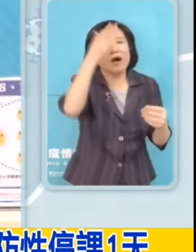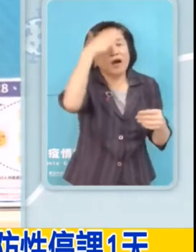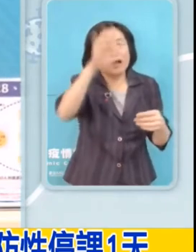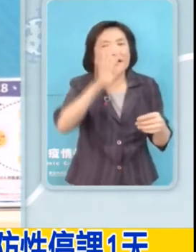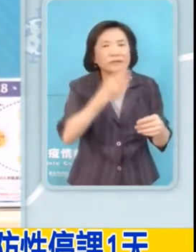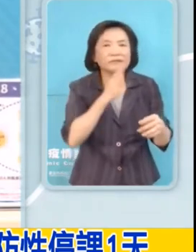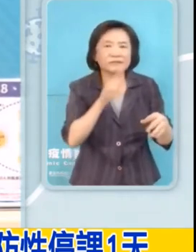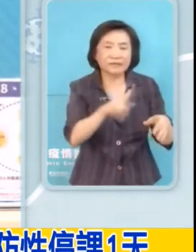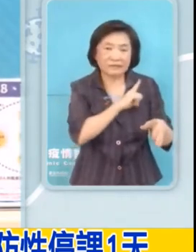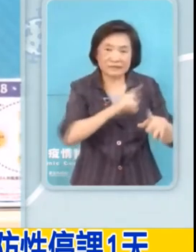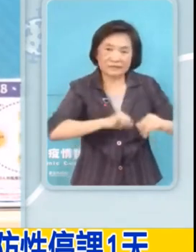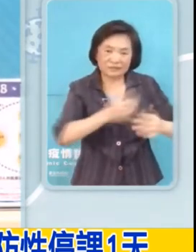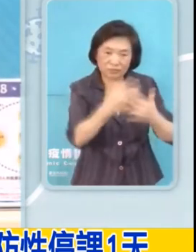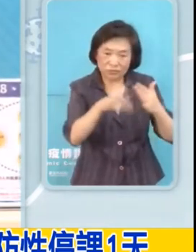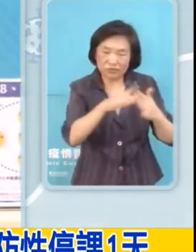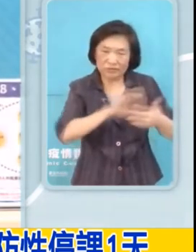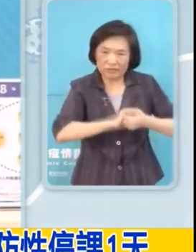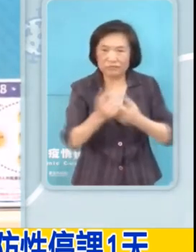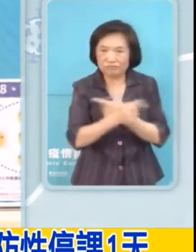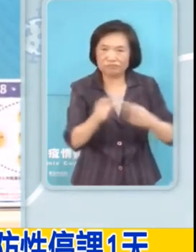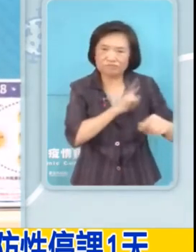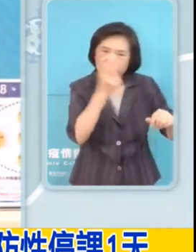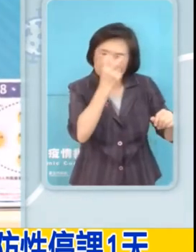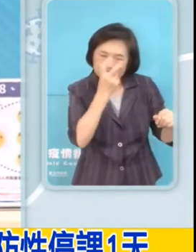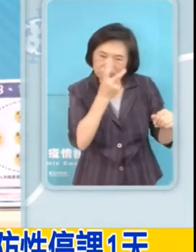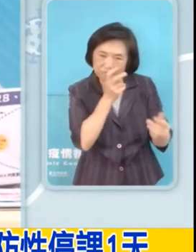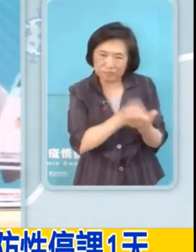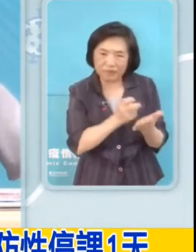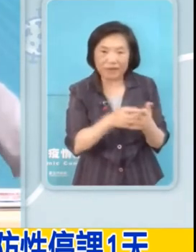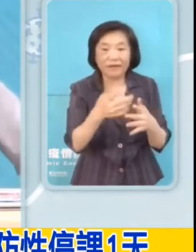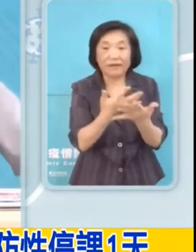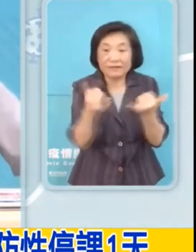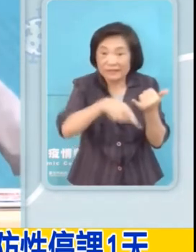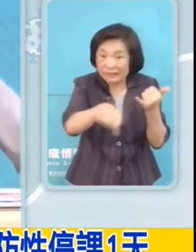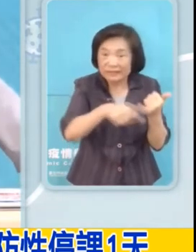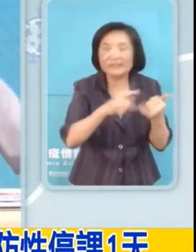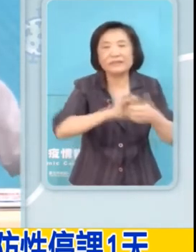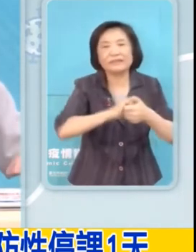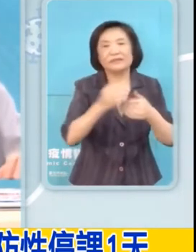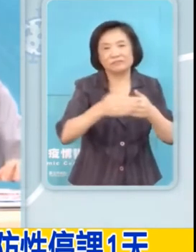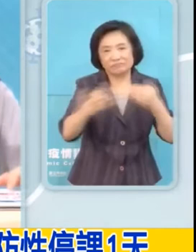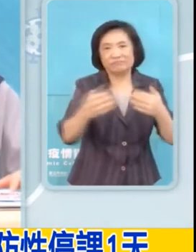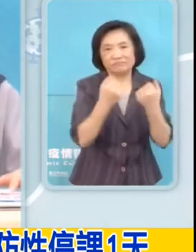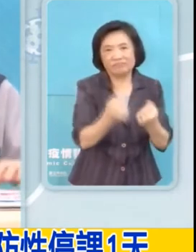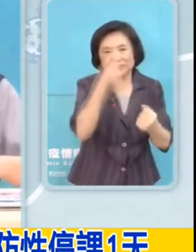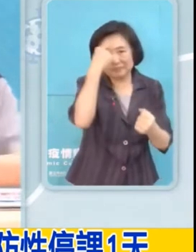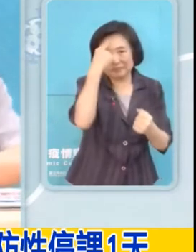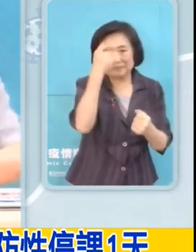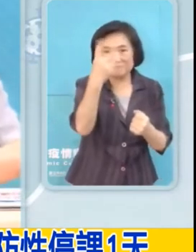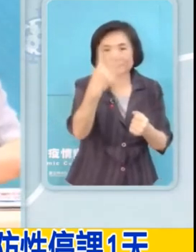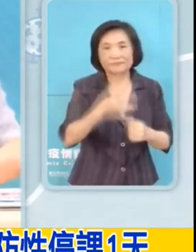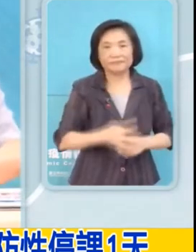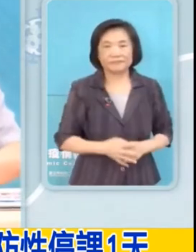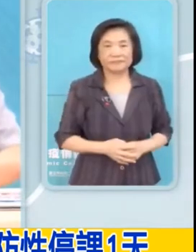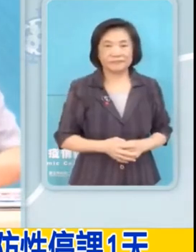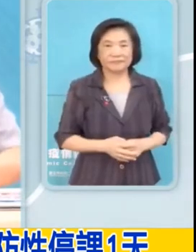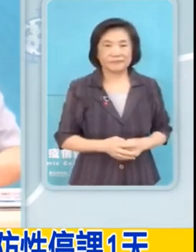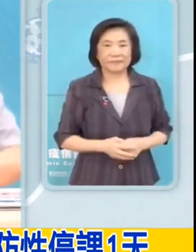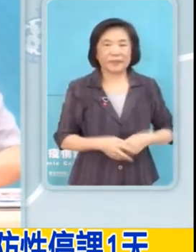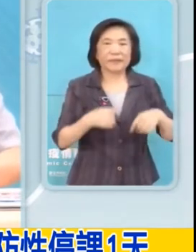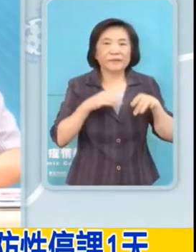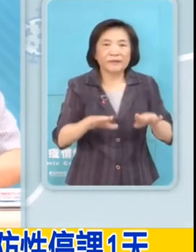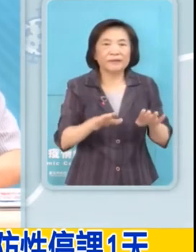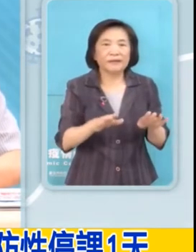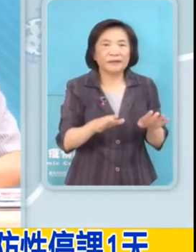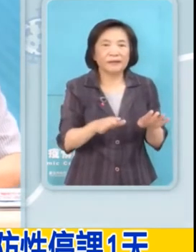学校还是要自主管理一段时间，还有这个小朋友还是要继续隔离14天。也因为这个随时军